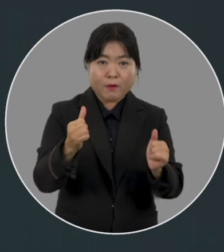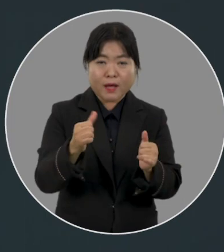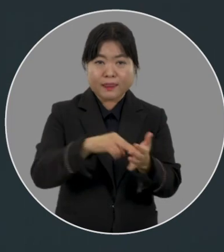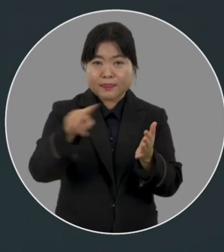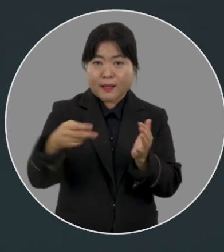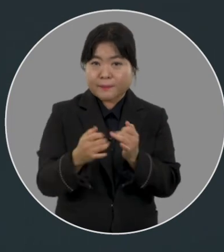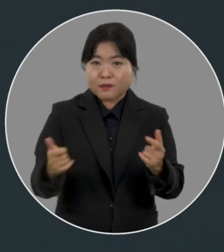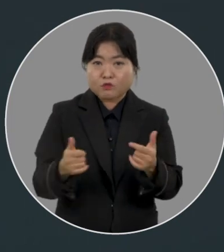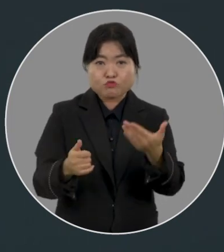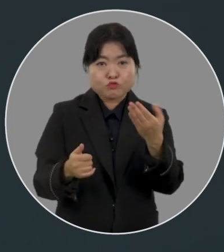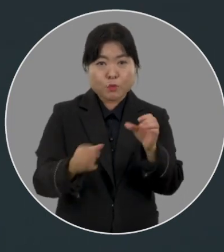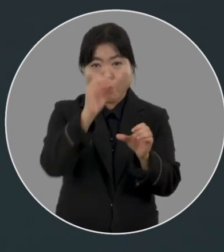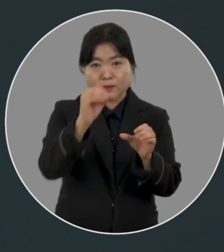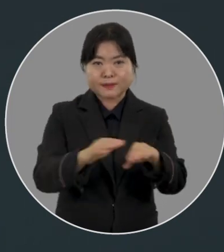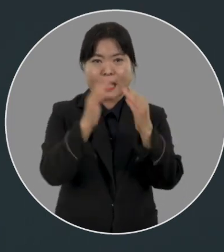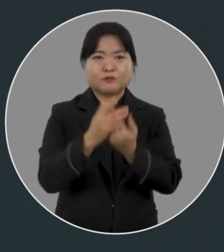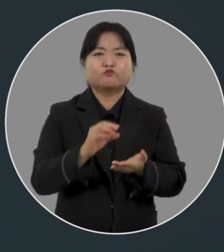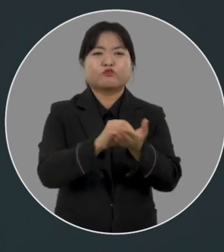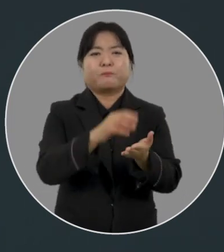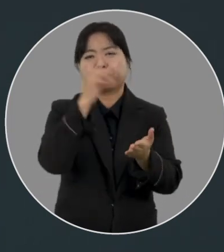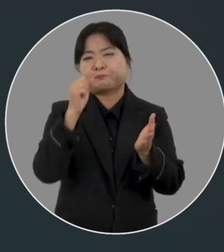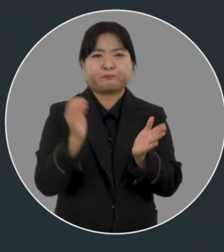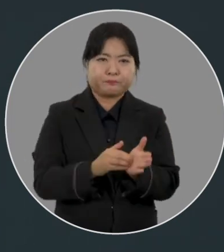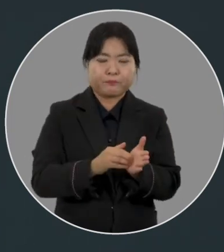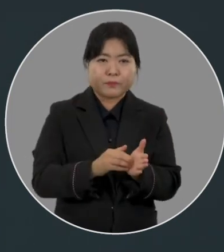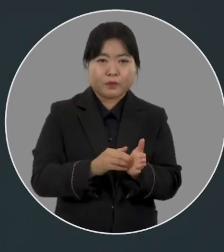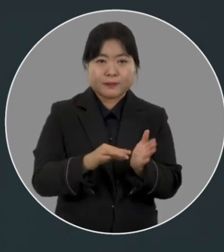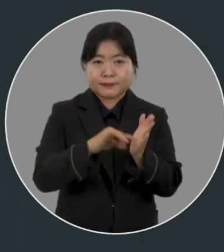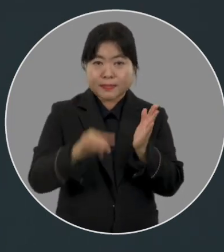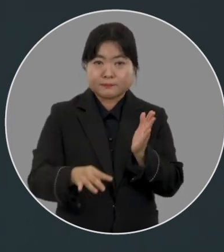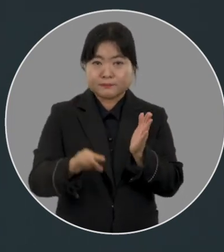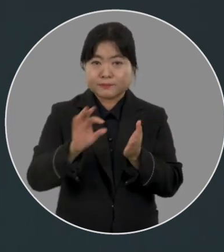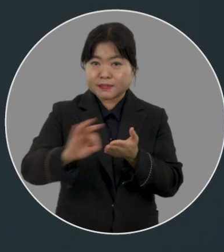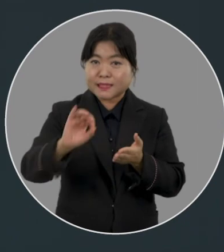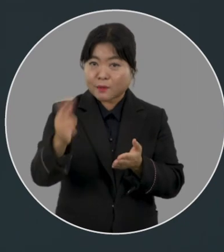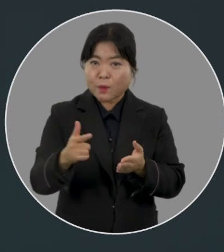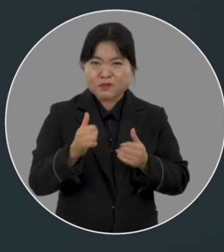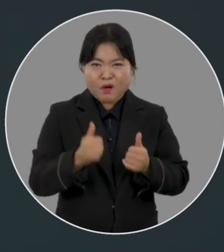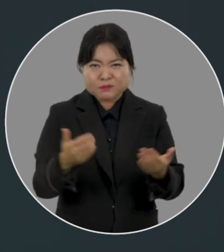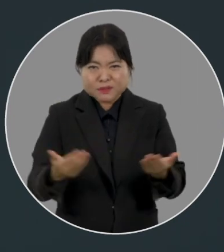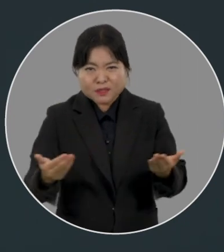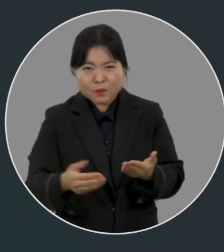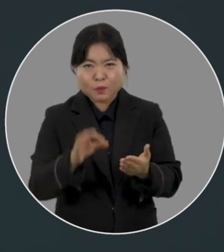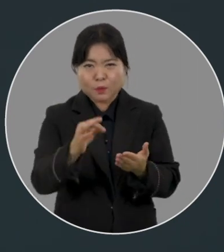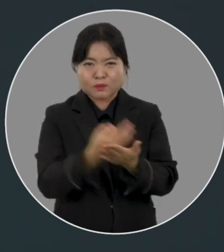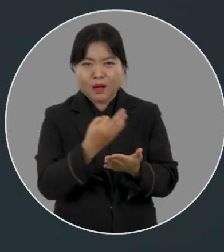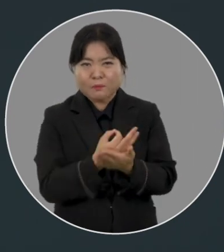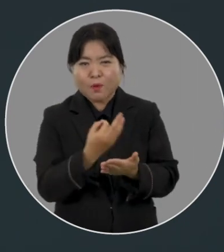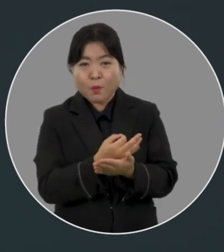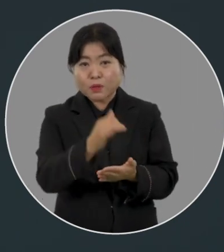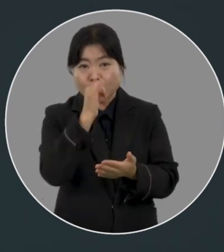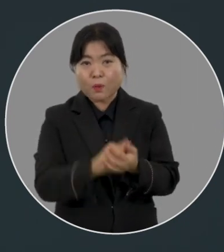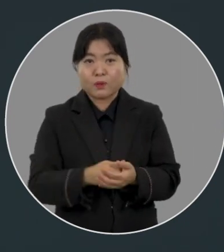난민들이 거의 95% 다 취업을 하고 우리의 세금 한 푼 쓰지 않고 열심히 일해서 돈을 잘